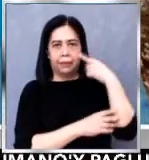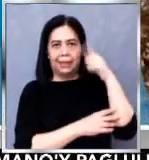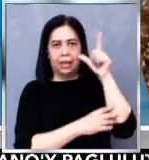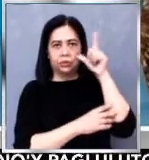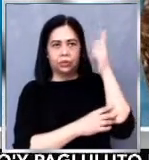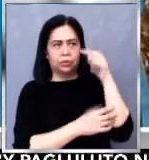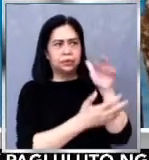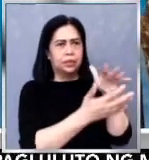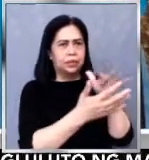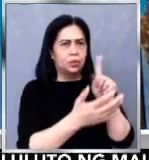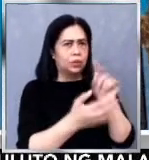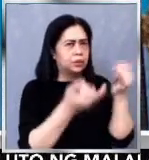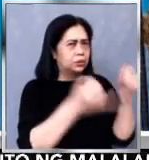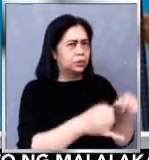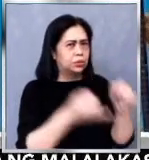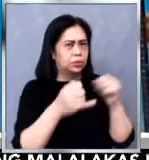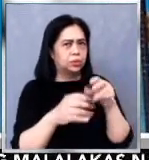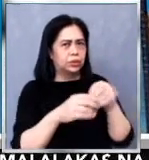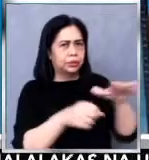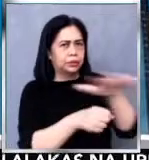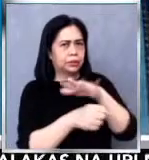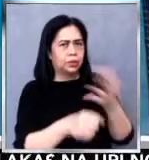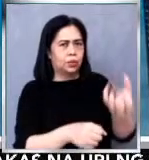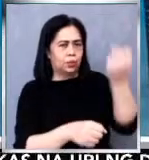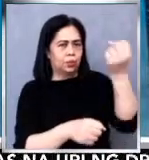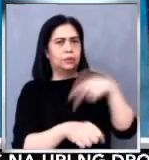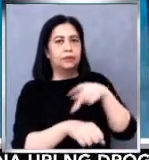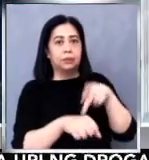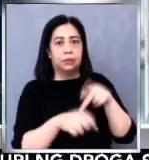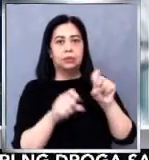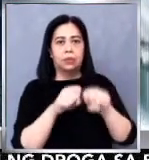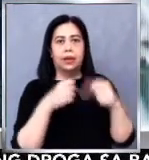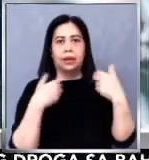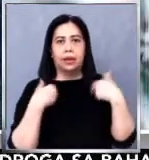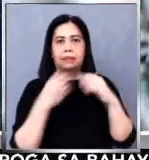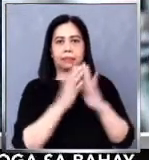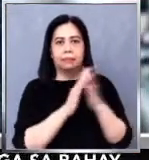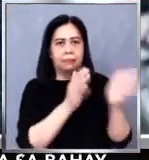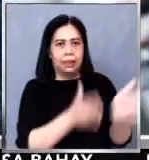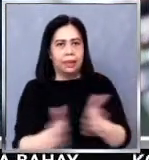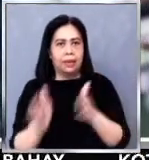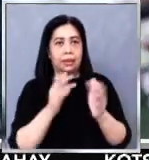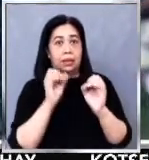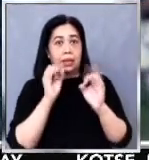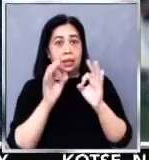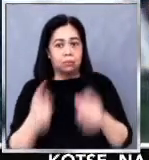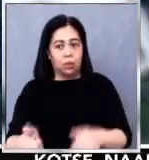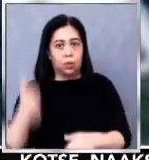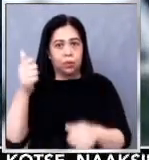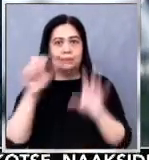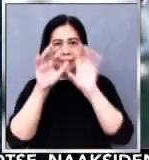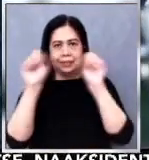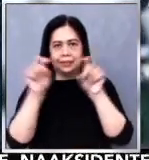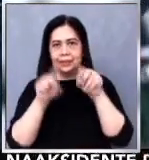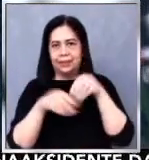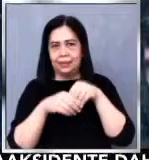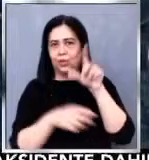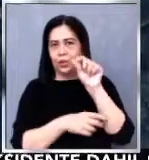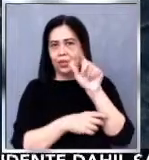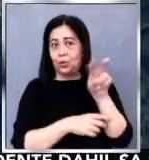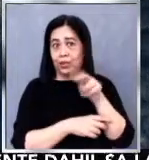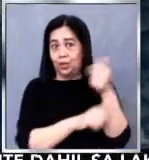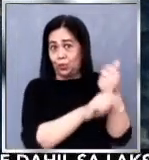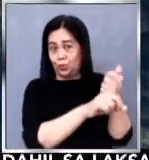issue sa teritoryo ng bansa para magkaroon ng maayos na plano sakaling manalong Pangulo sa 2022.